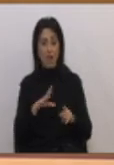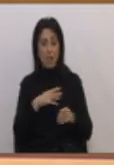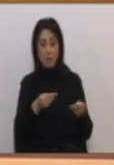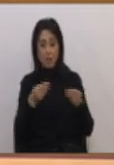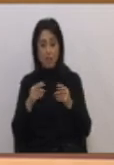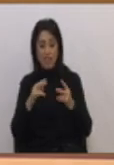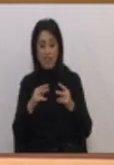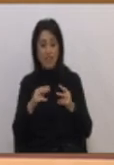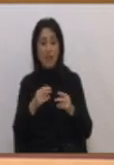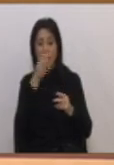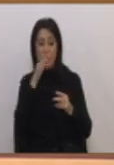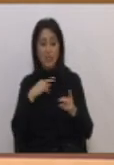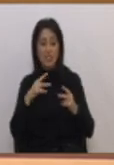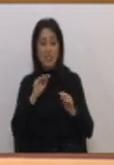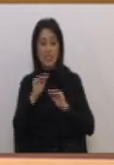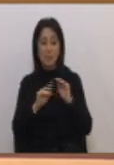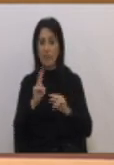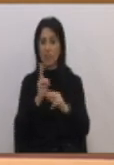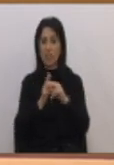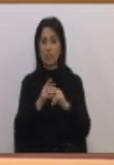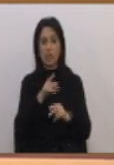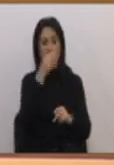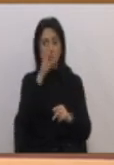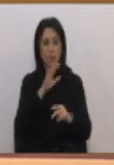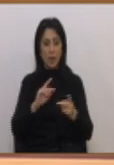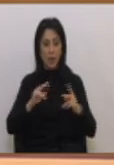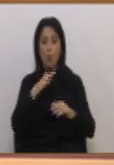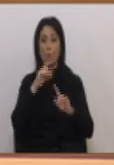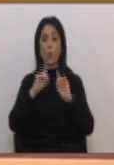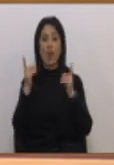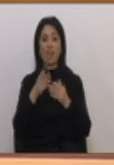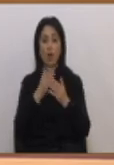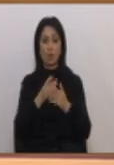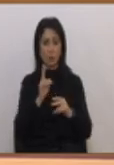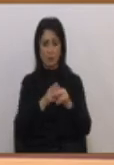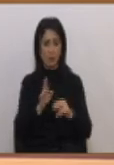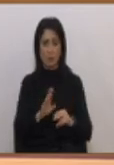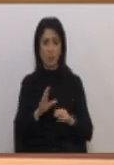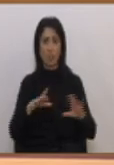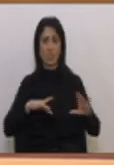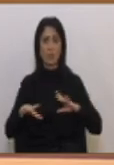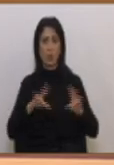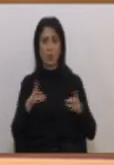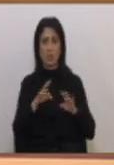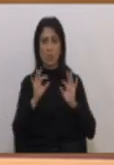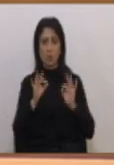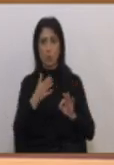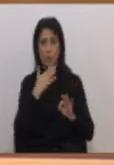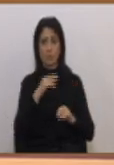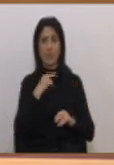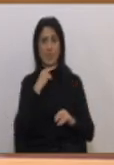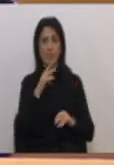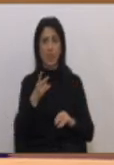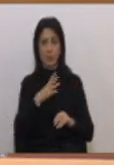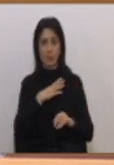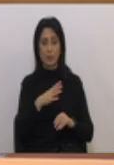ცვლილებები ქონდა შევიტანით ცვლილებები და ვინ გიშლით ხელს, ეხლა თუ უმრავლესობა გაქვთ. ასე რომ შევეშოთ ამ სპეკულაციებს, არ არის ეს სწორი. აქცენტირებული